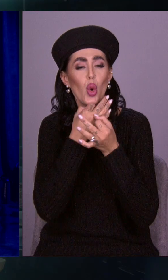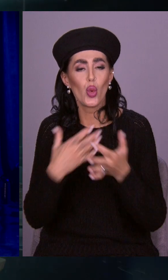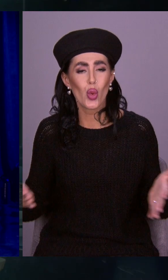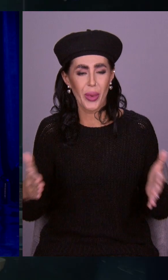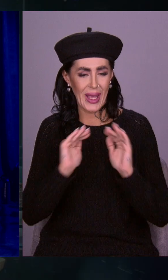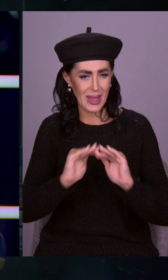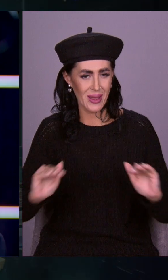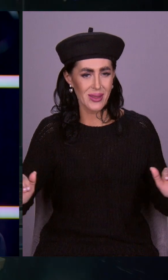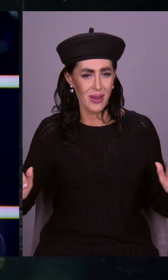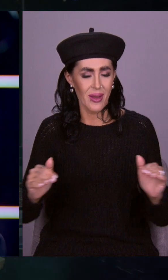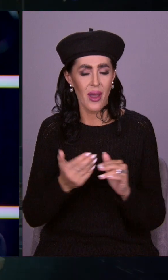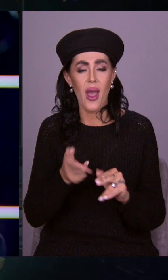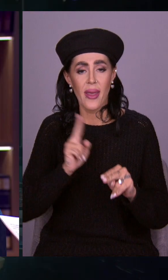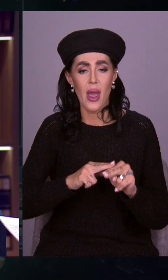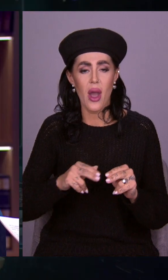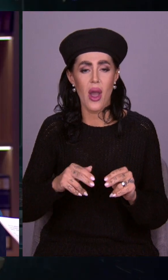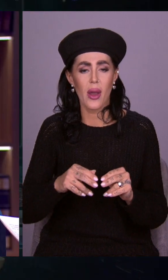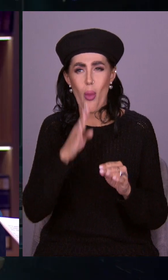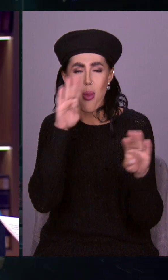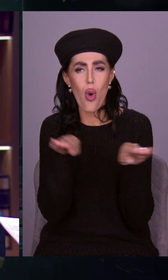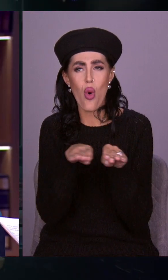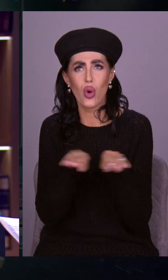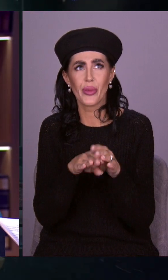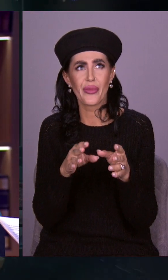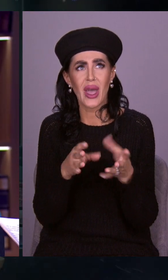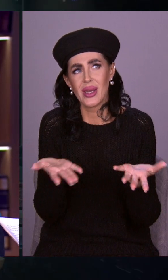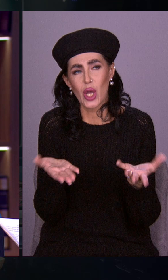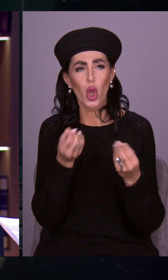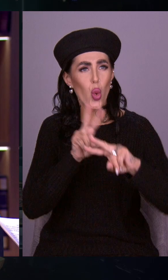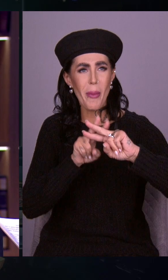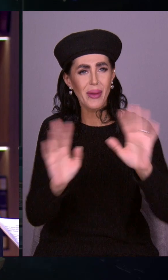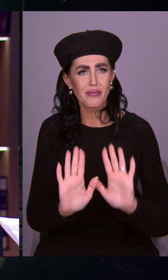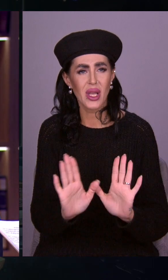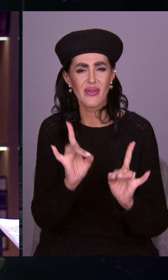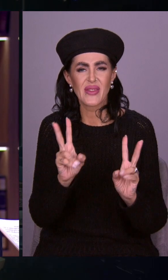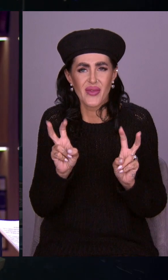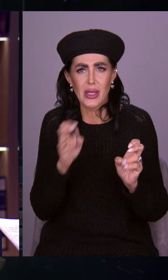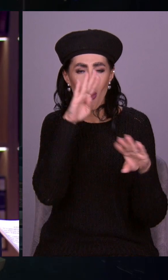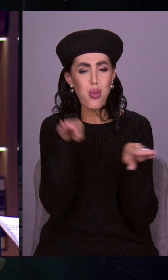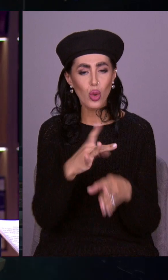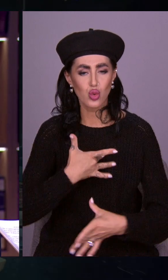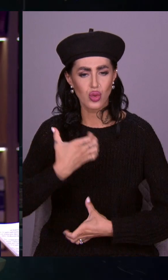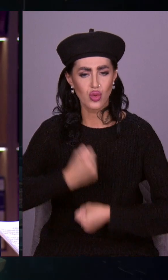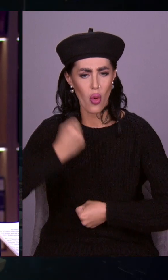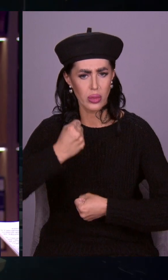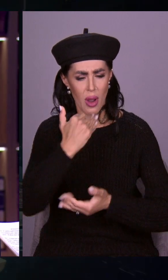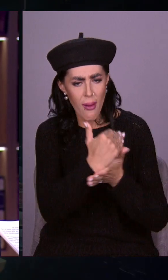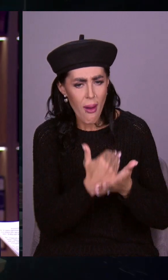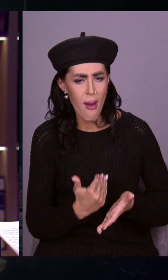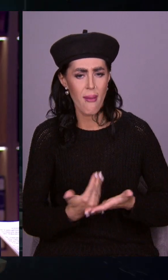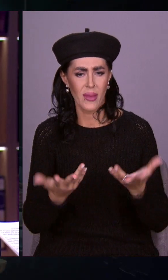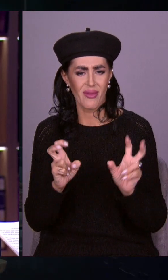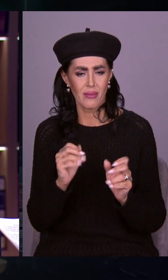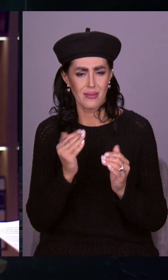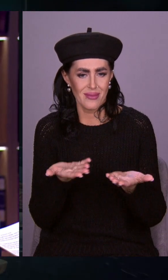це... Ну, не хочеться казати тюрма, але по факту це просто отакий це суворий графік. Це, так, це суворо, де ти існуєш. Це точне слово.